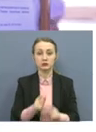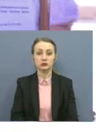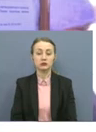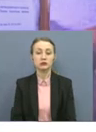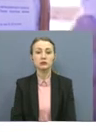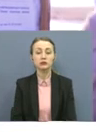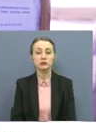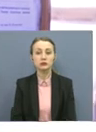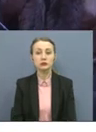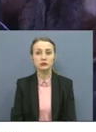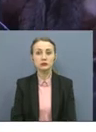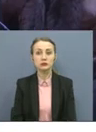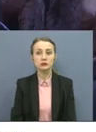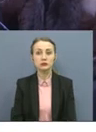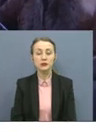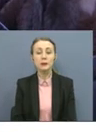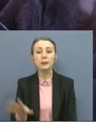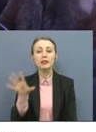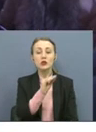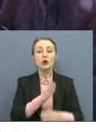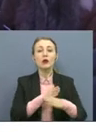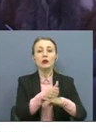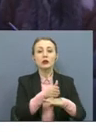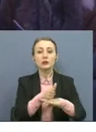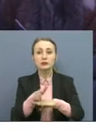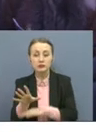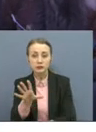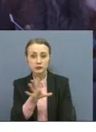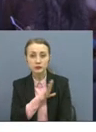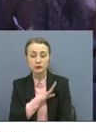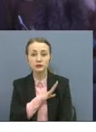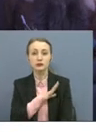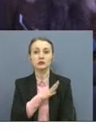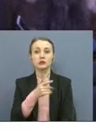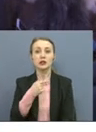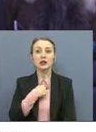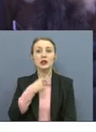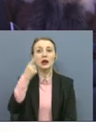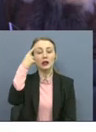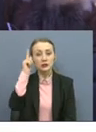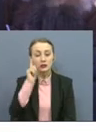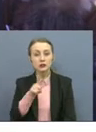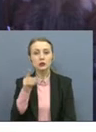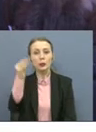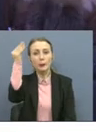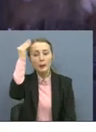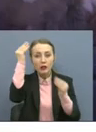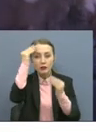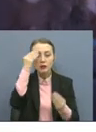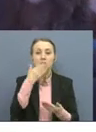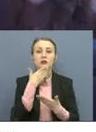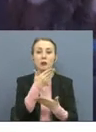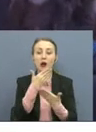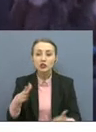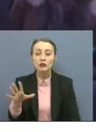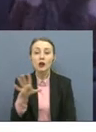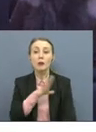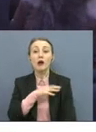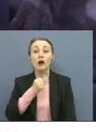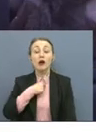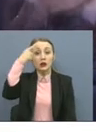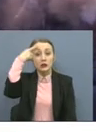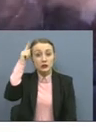Все пороги обили, с учетом мнения местного населения, мы пойдем на это, мы начнем этот мост строить. Сейчас осталось, проект документов у нас есть. Один